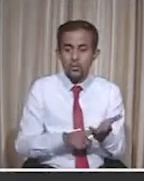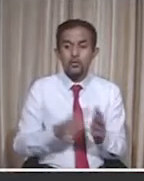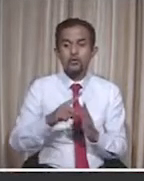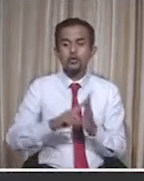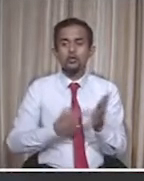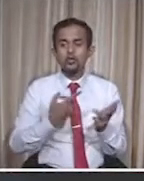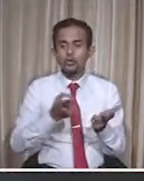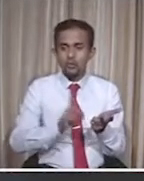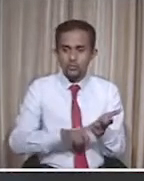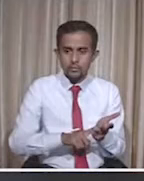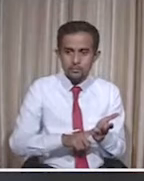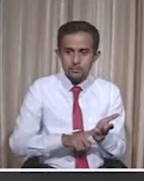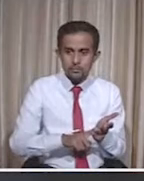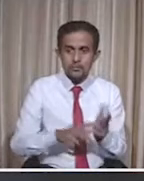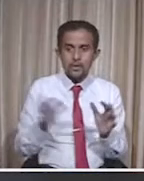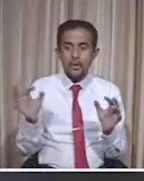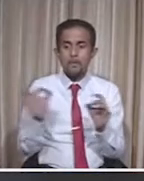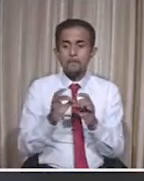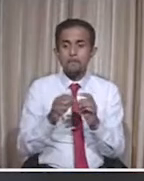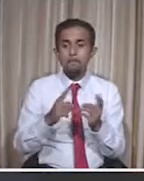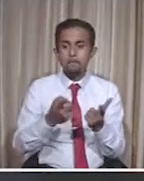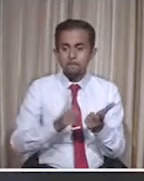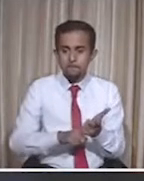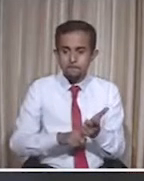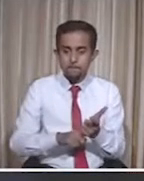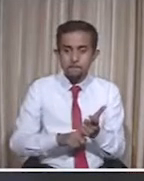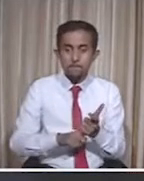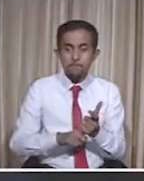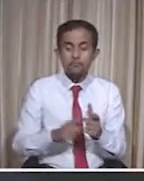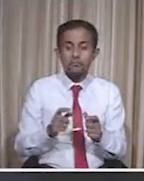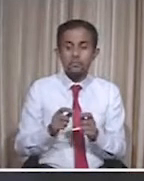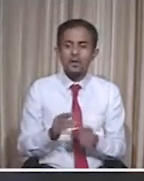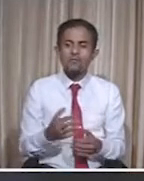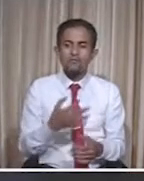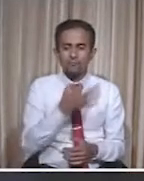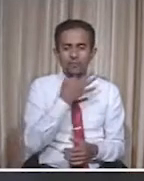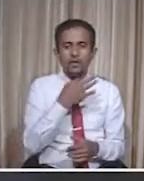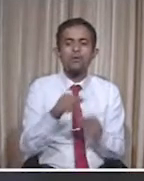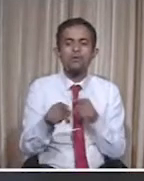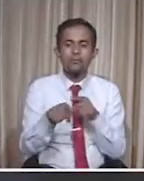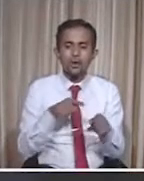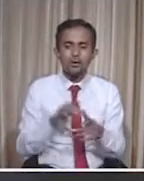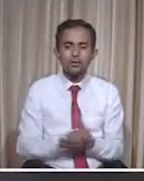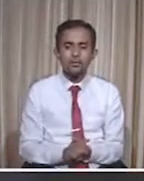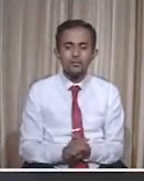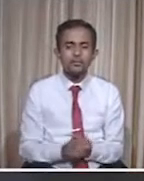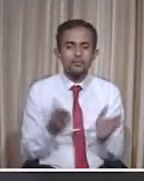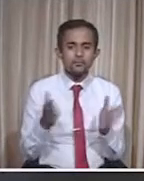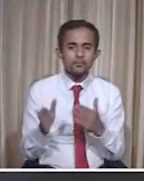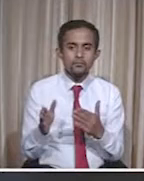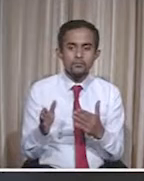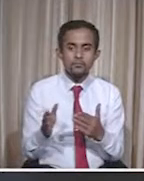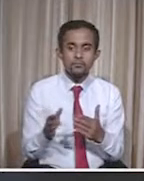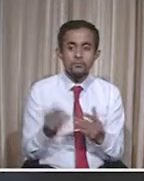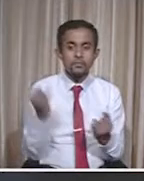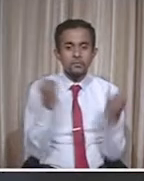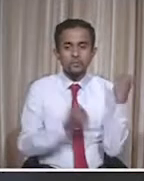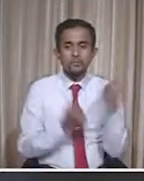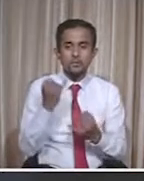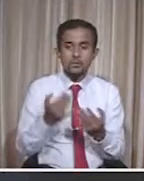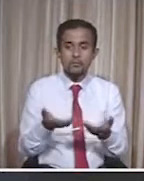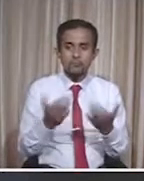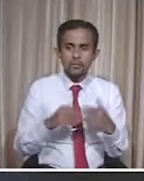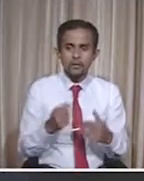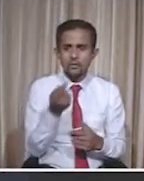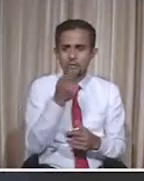पनांदु बेसिल राजपक्सल इन आर्थिक सभा एक विहिल वक्ट ईट पश्चे एक टापु विवेचन तेक् तवद आहत्र